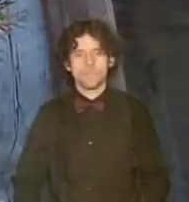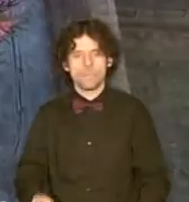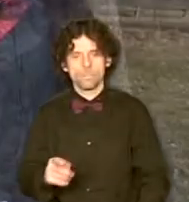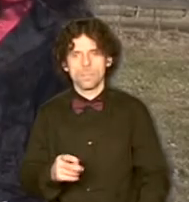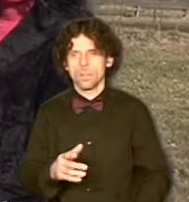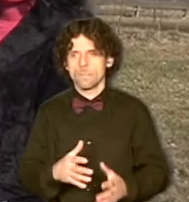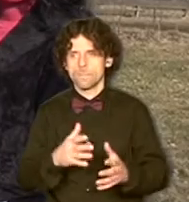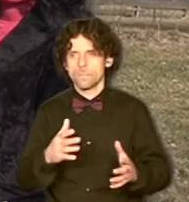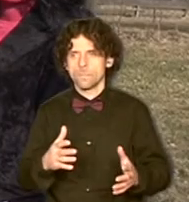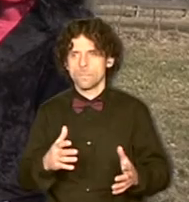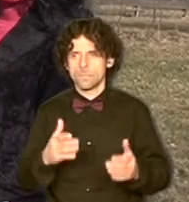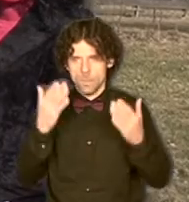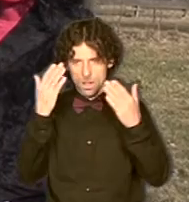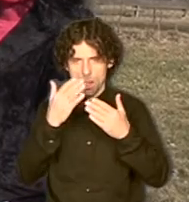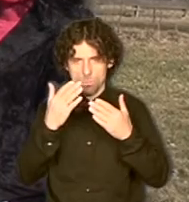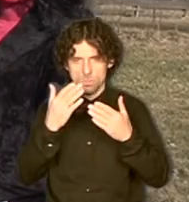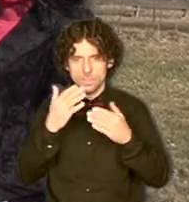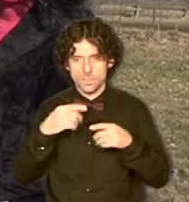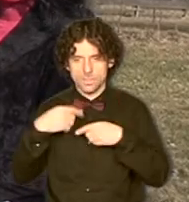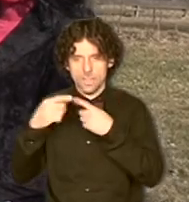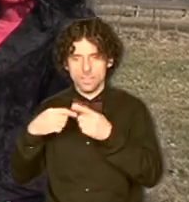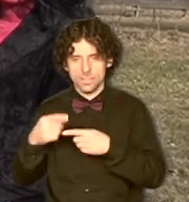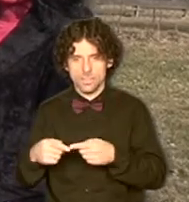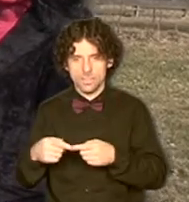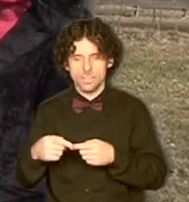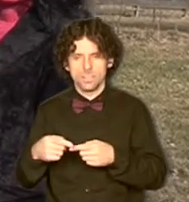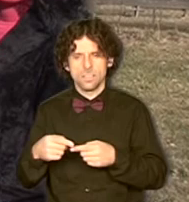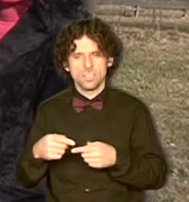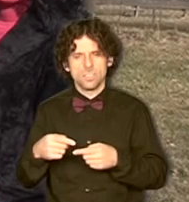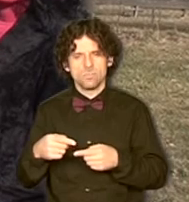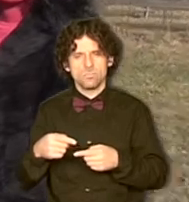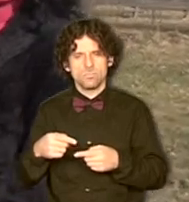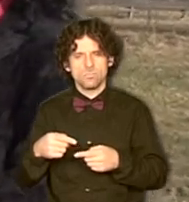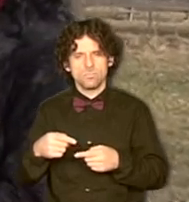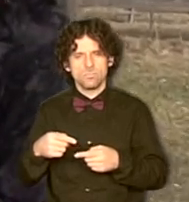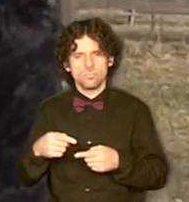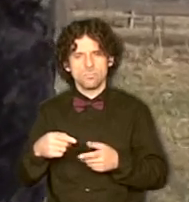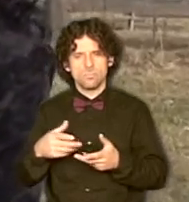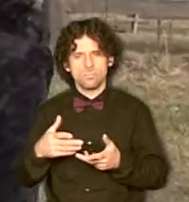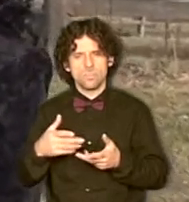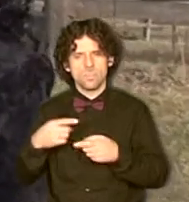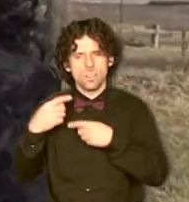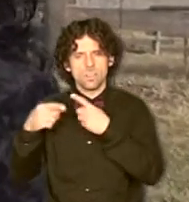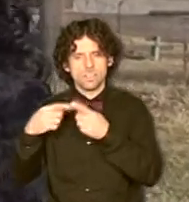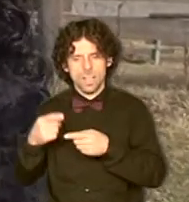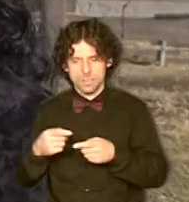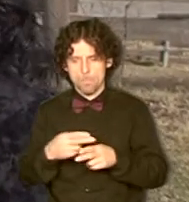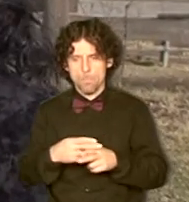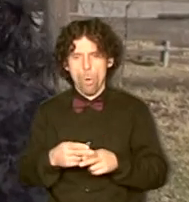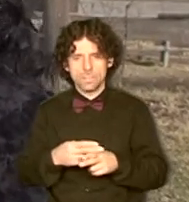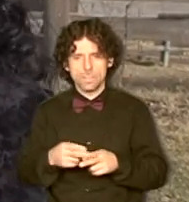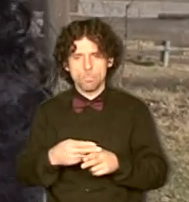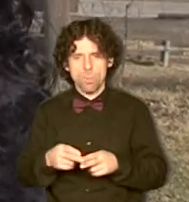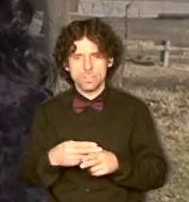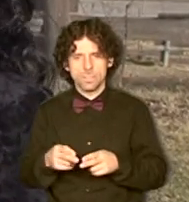Jedną z wielkanocnych tradycji jest tak zwane pogrzebanie basa. Cóż to takiego? Tradycja ta obrząt nawiązuje do okresu